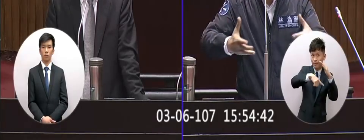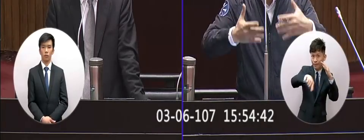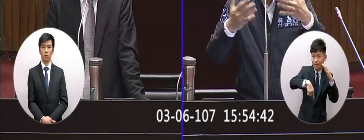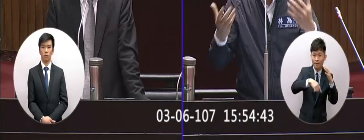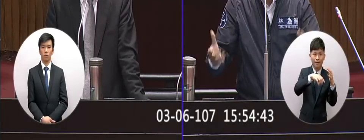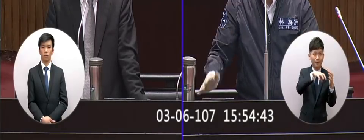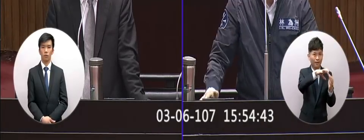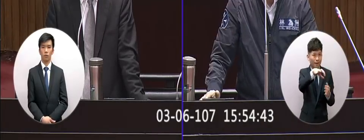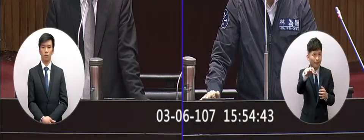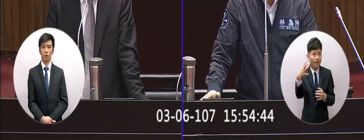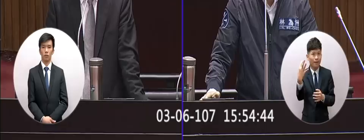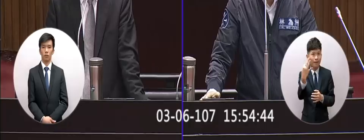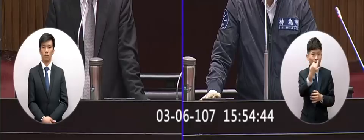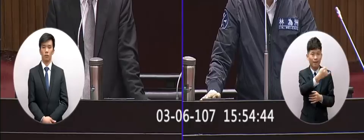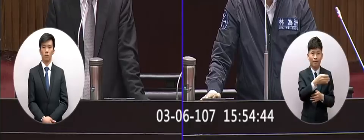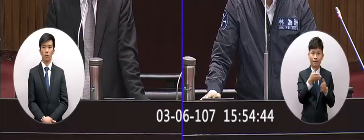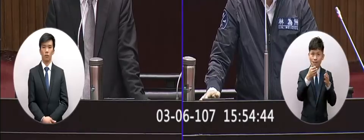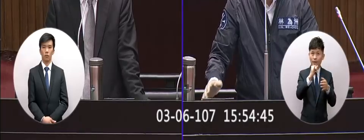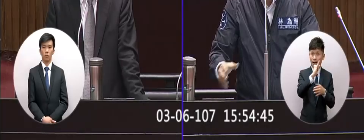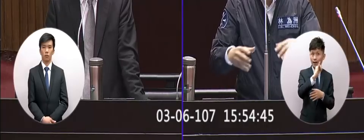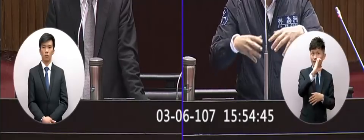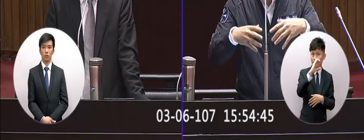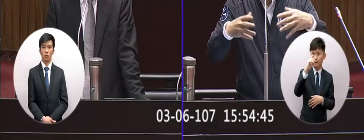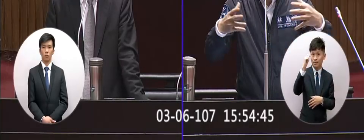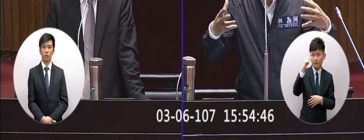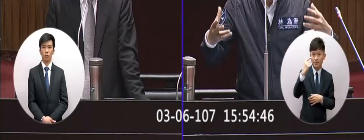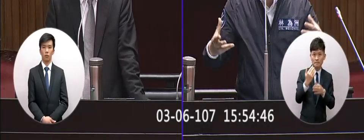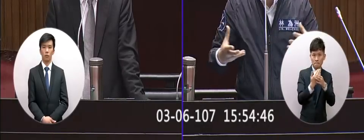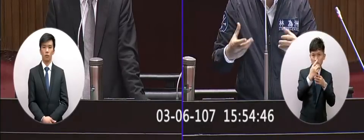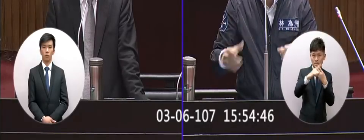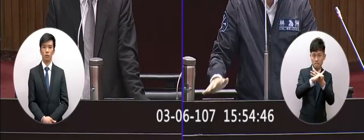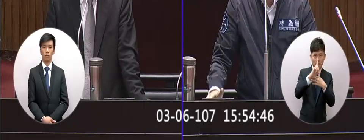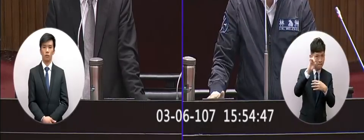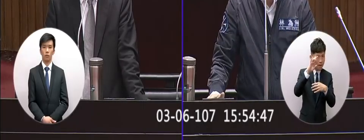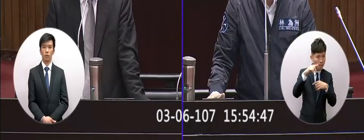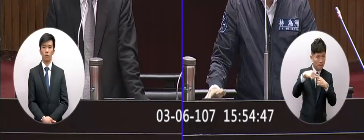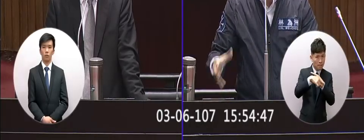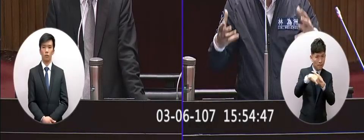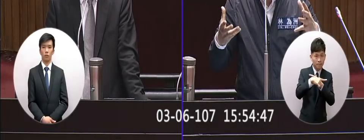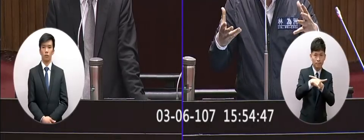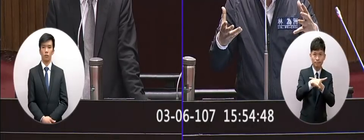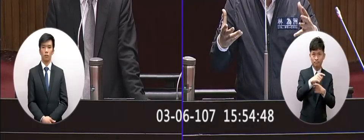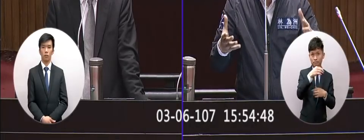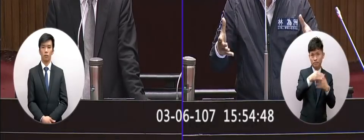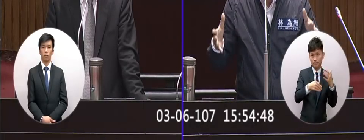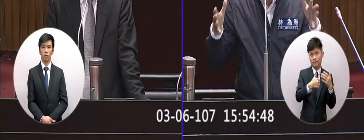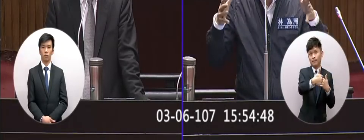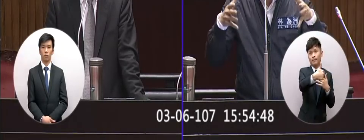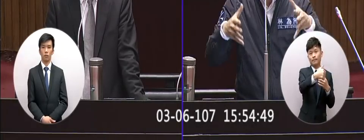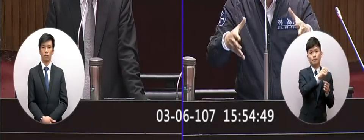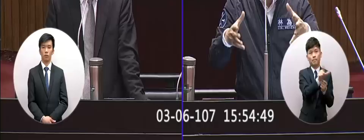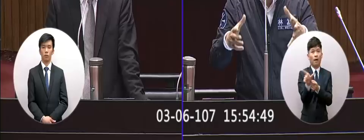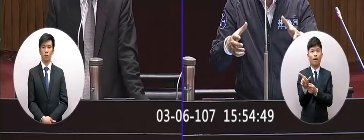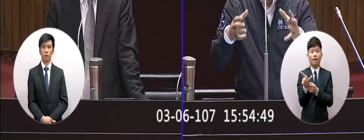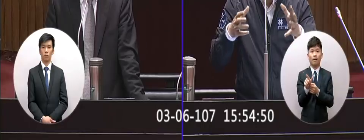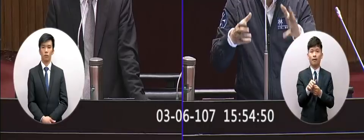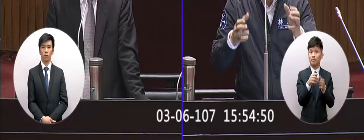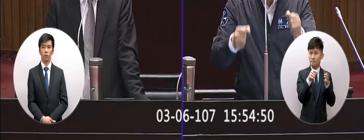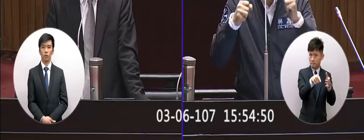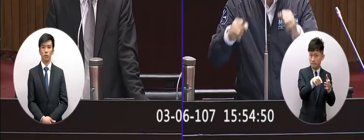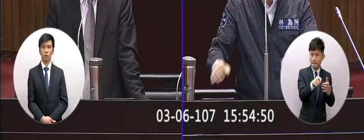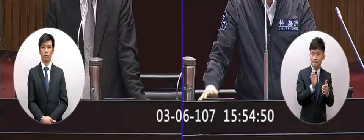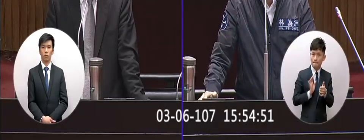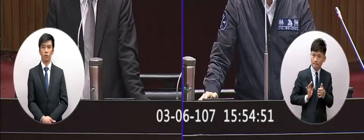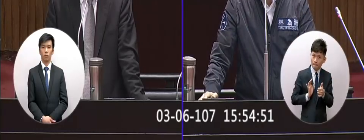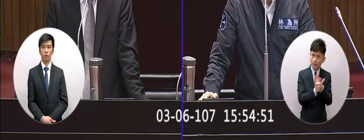这个ICT 产业有一定的优势，在这种地方你才有办法真正让它